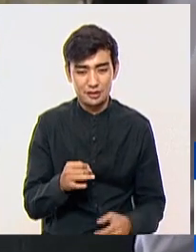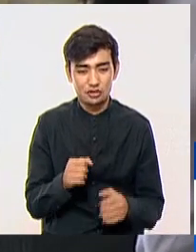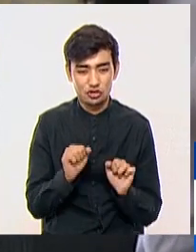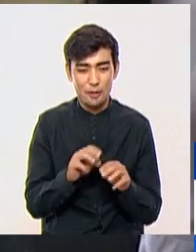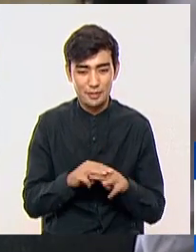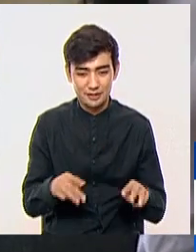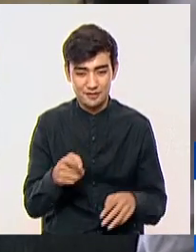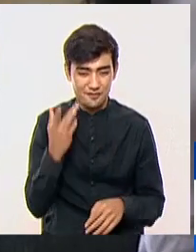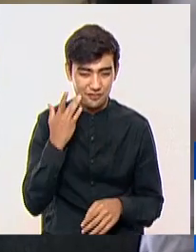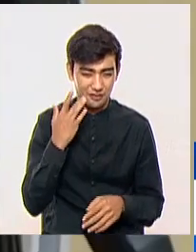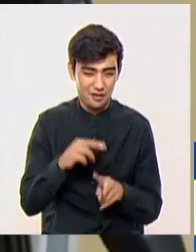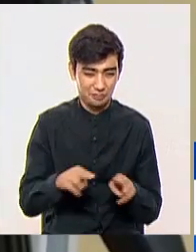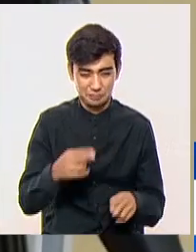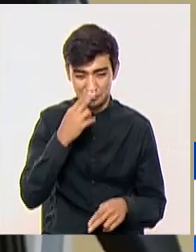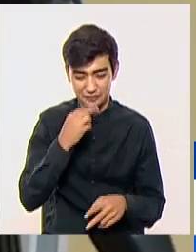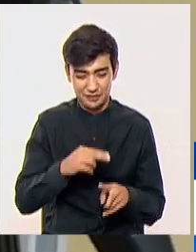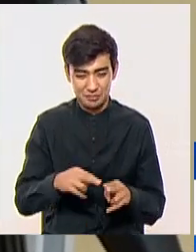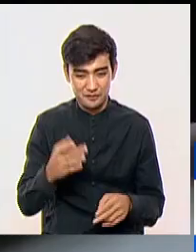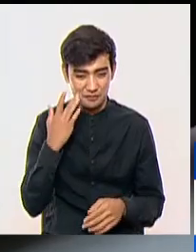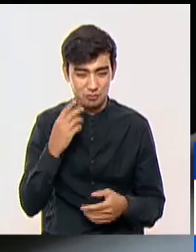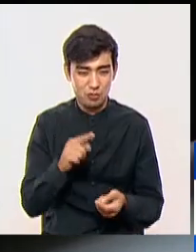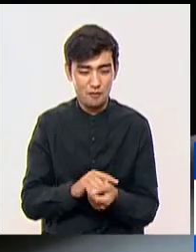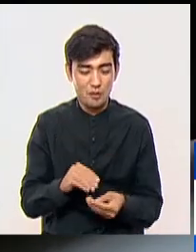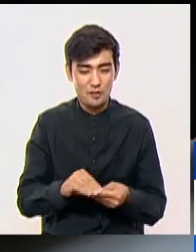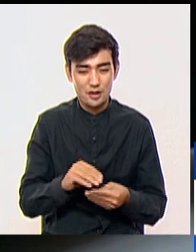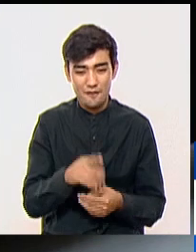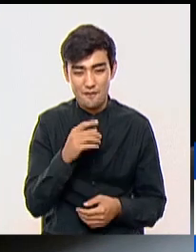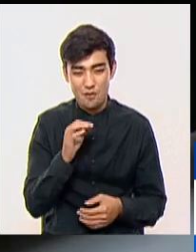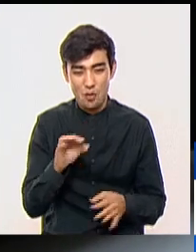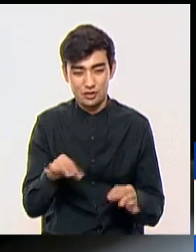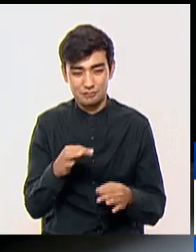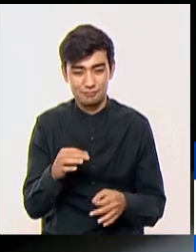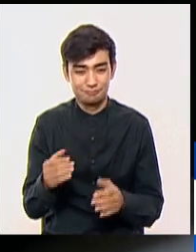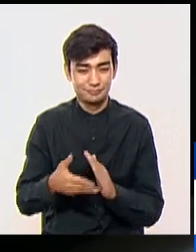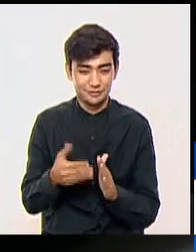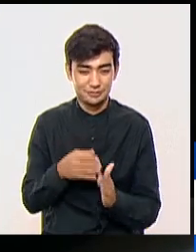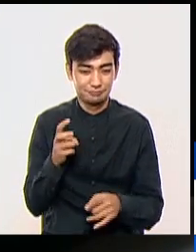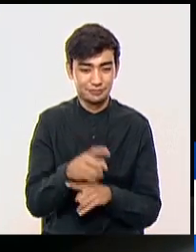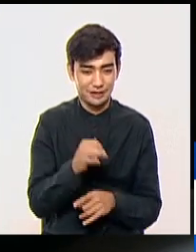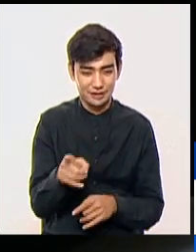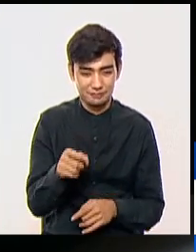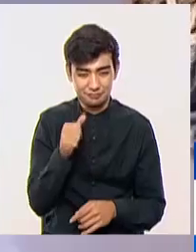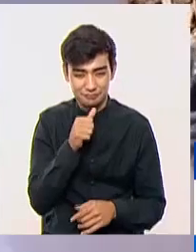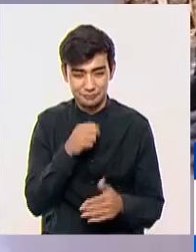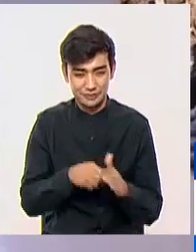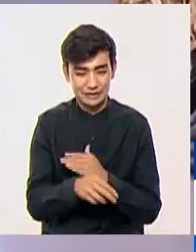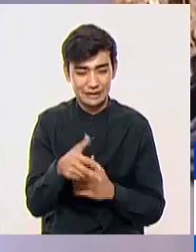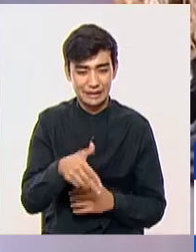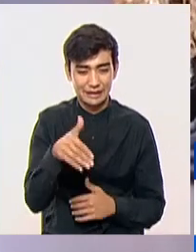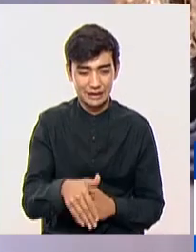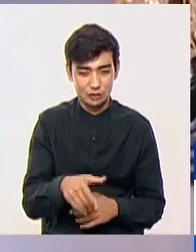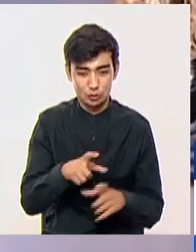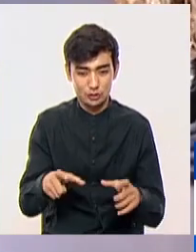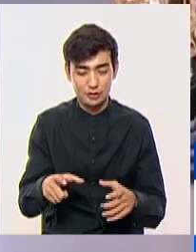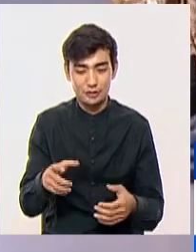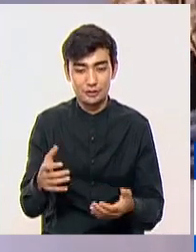жылда қайталанатын үрдіске айналып барады дейді. Мәселен, көктемге әскерге шақыру науқаны кезінде отан алдындағы борышын өтеуден жалтарған 3000 адам анықталып, оларға